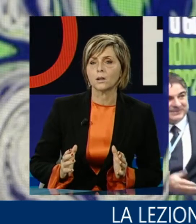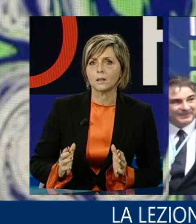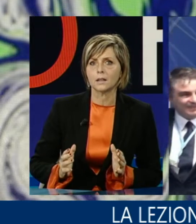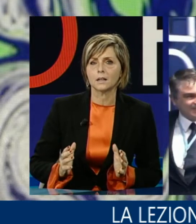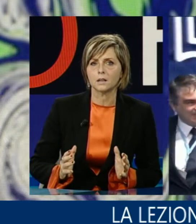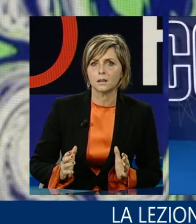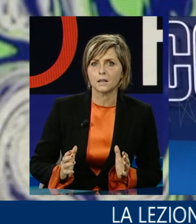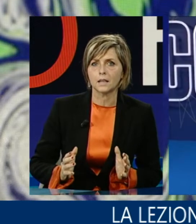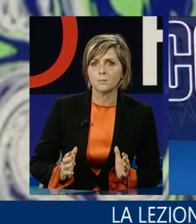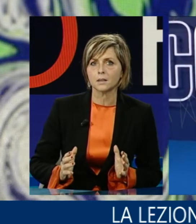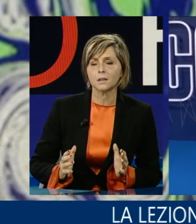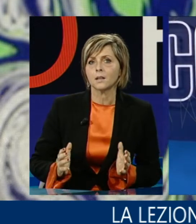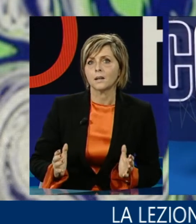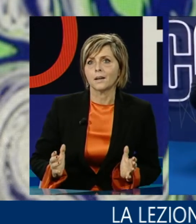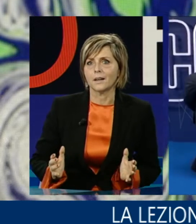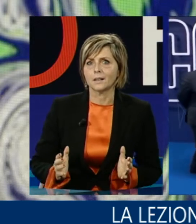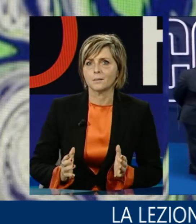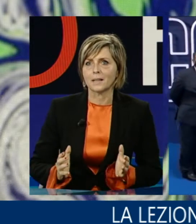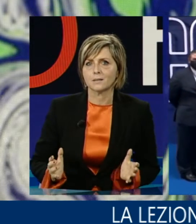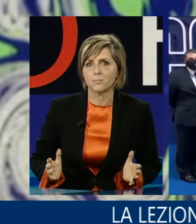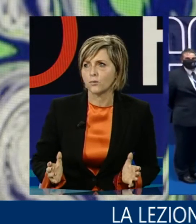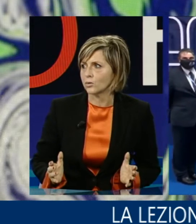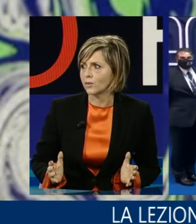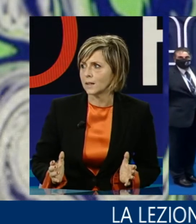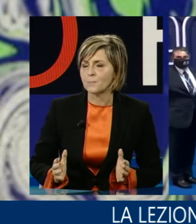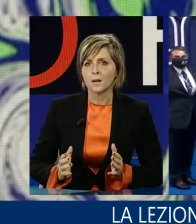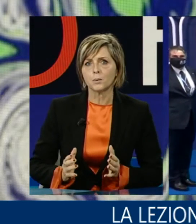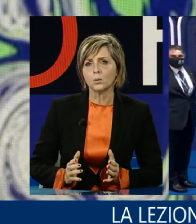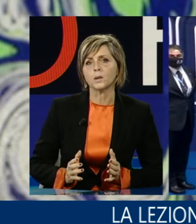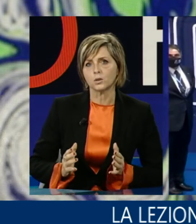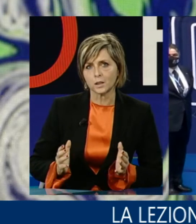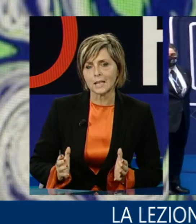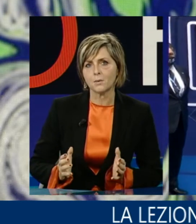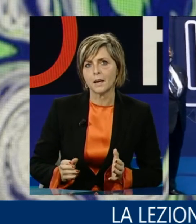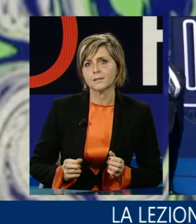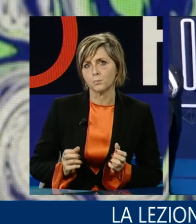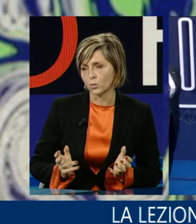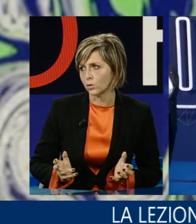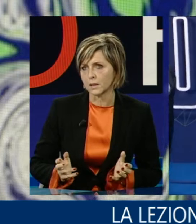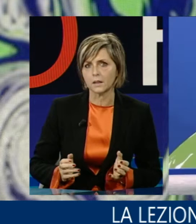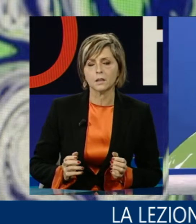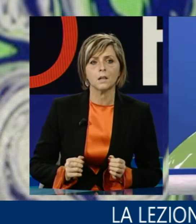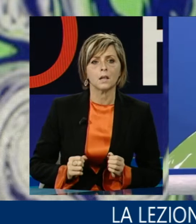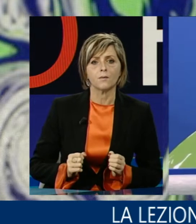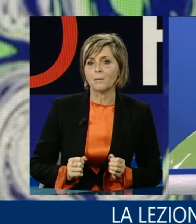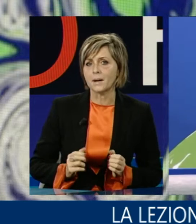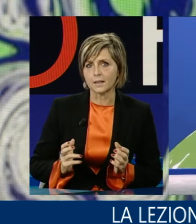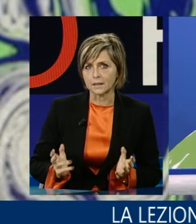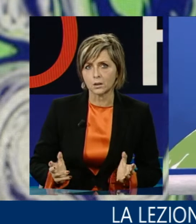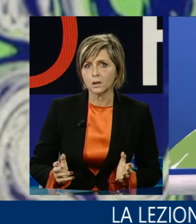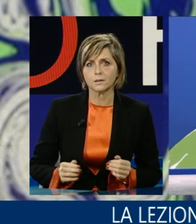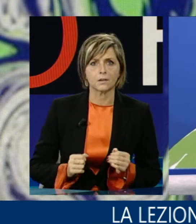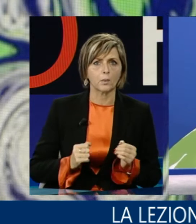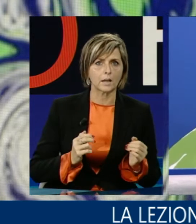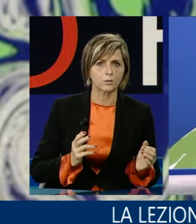diciamo i limiti rimane sempre filosofia, per cui cerchiamo di essere più concreti. Va bene